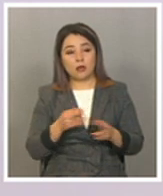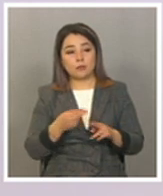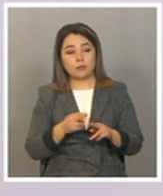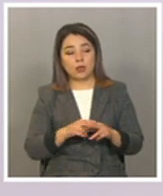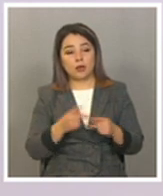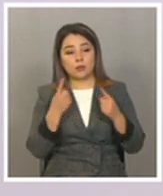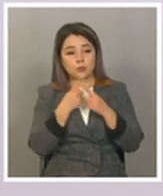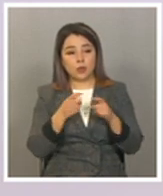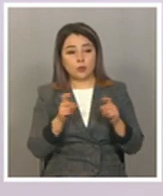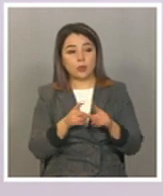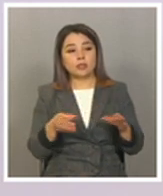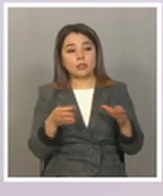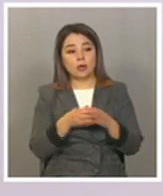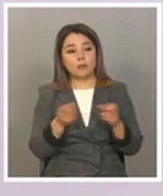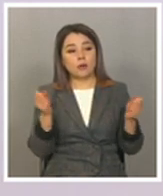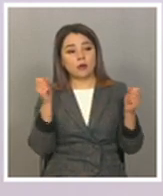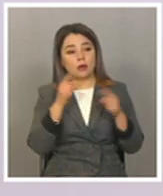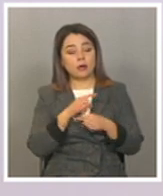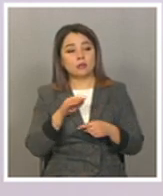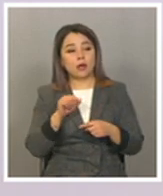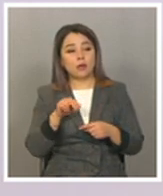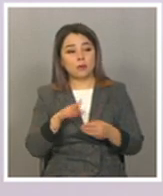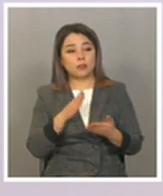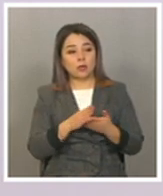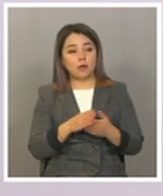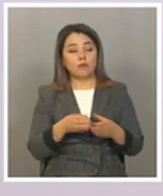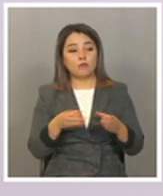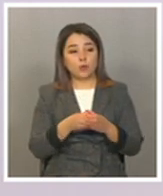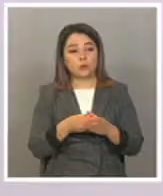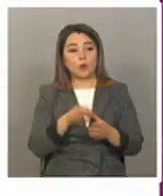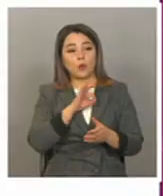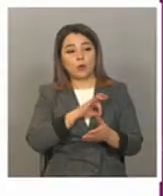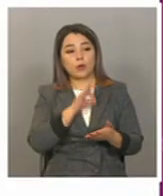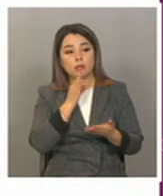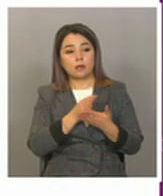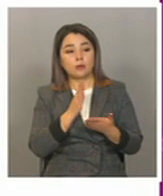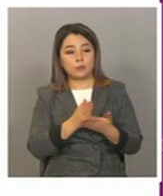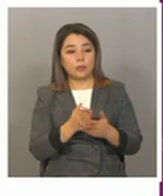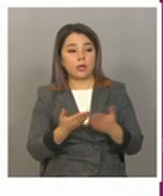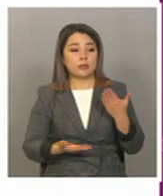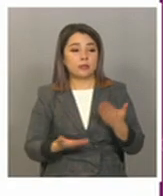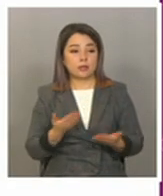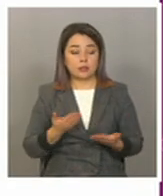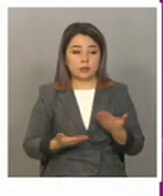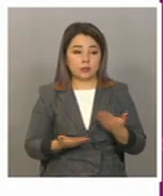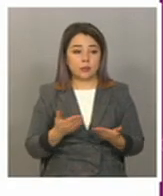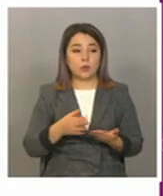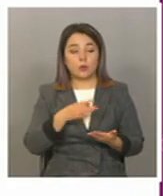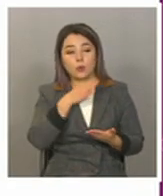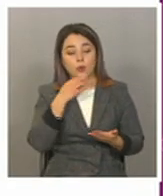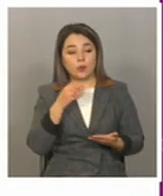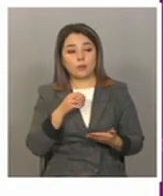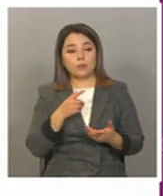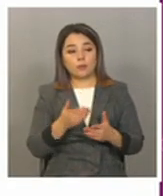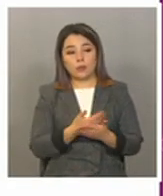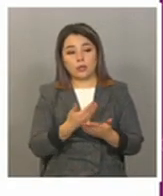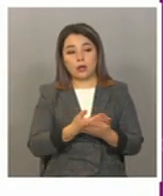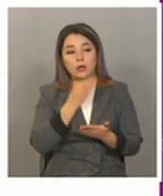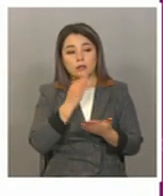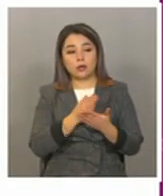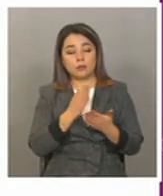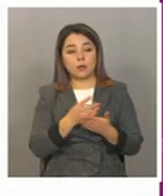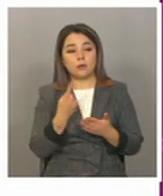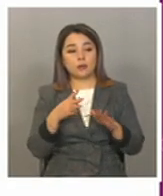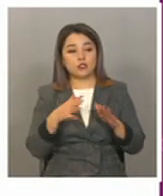типін анықтау үшін type функциясы қолданылады. Егер көп мәліметтерді бір